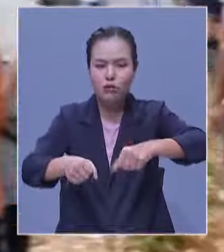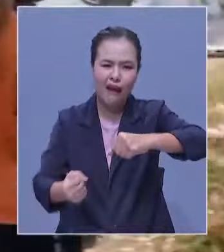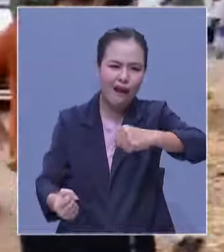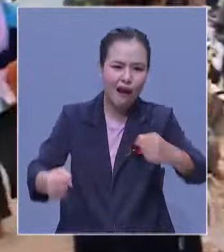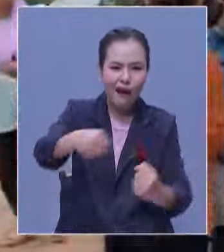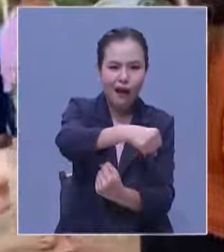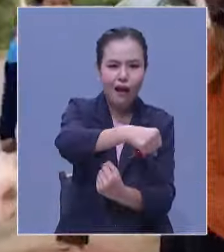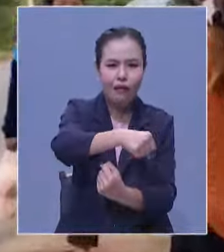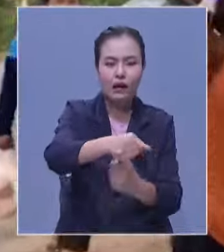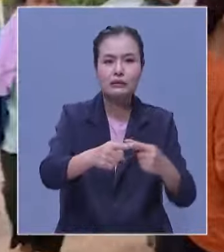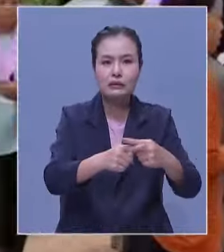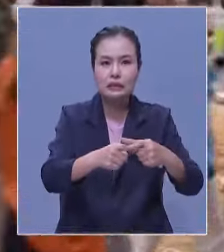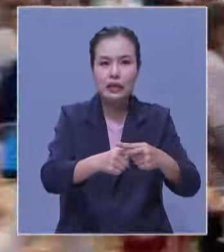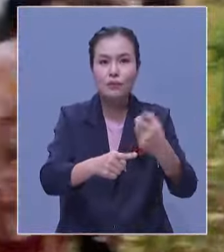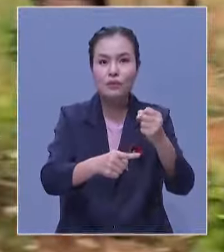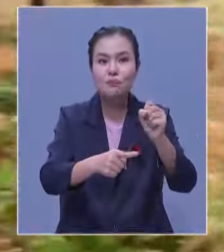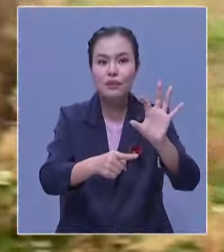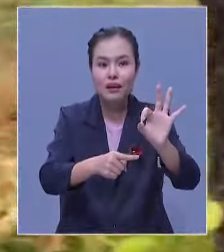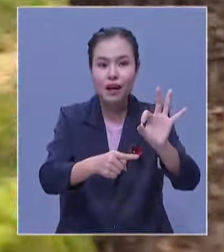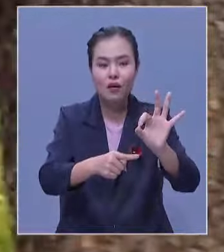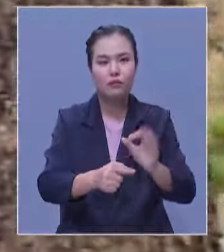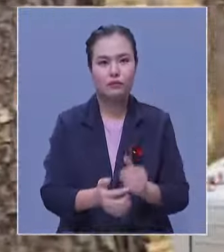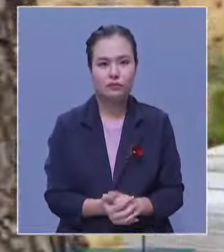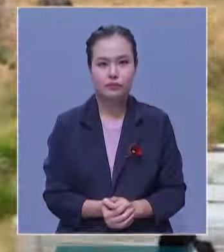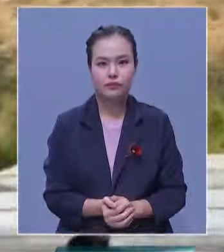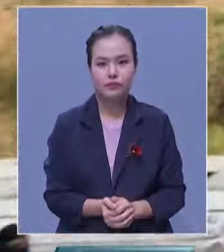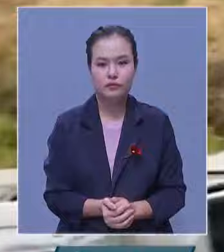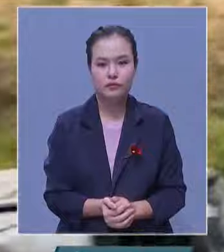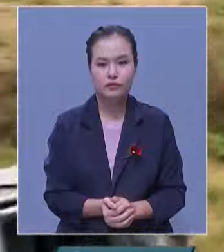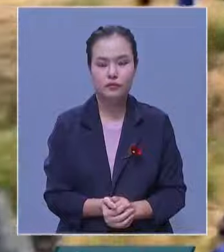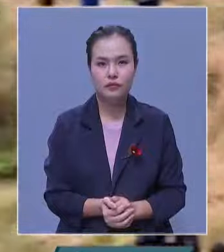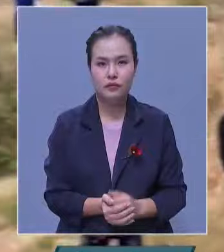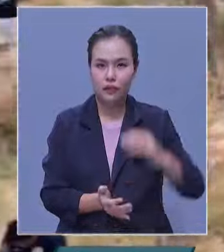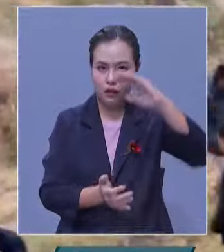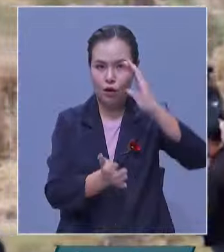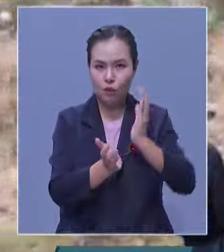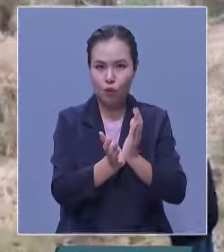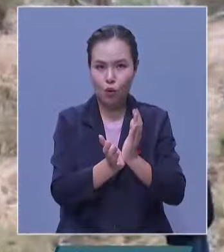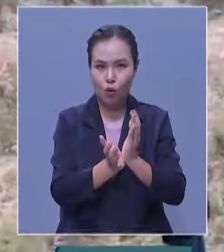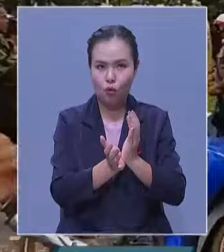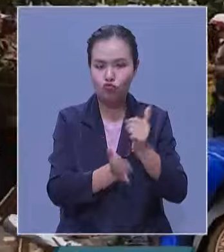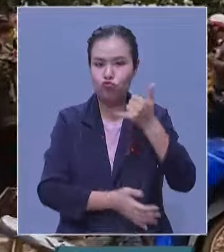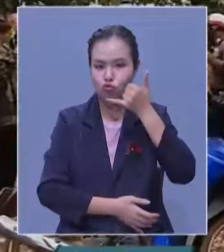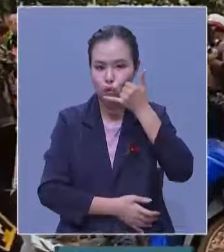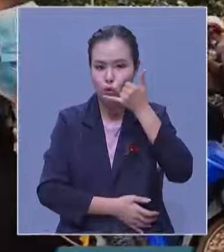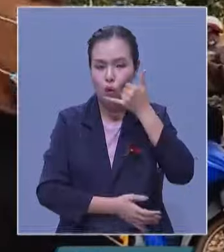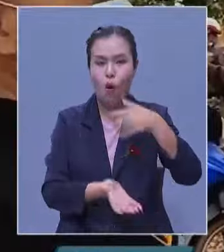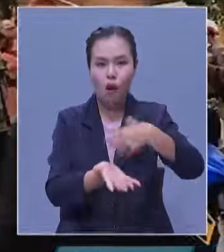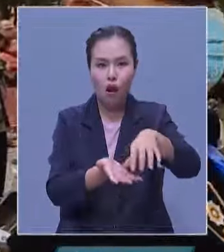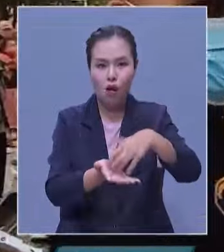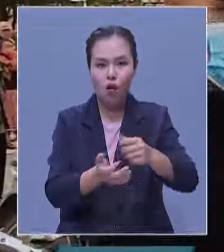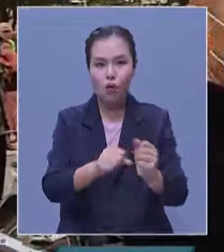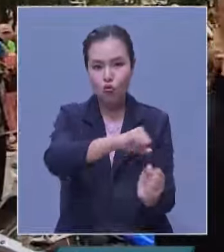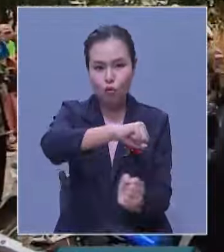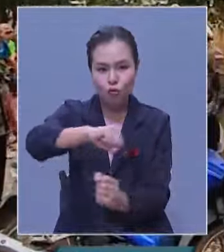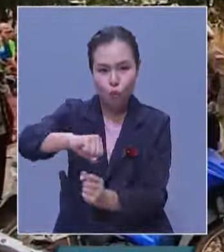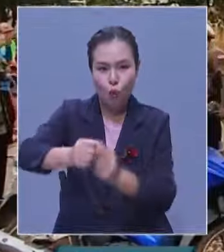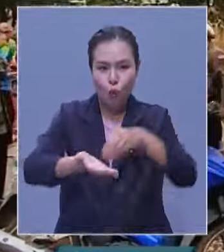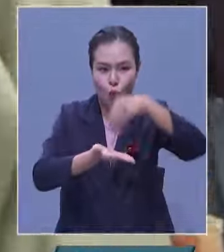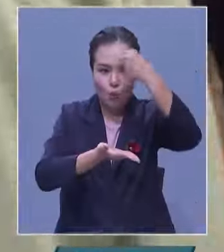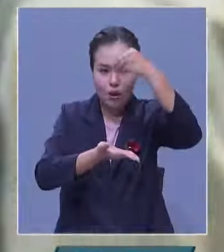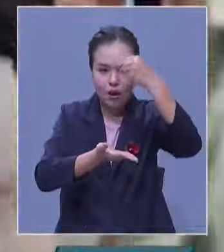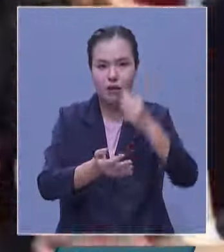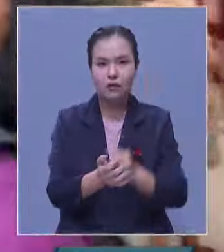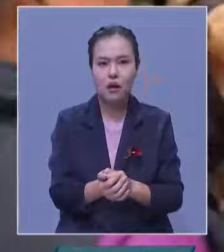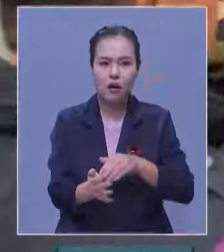แล้วเหตุการณ์นี้บาดเจ็บถึง19คนนะคะเจ้าหน้าที่สภ.เมืองชัยภูมิได้รับแจ้งเหตุบอกว่ามีรถตู้รับส่งนักเรียน